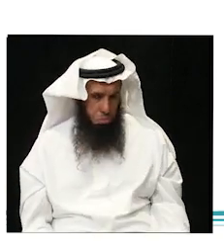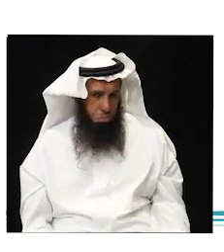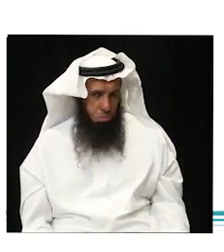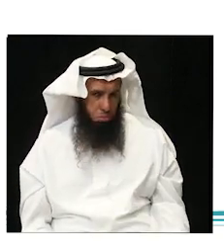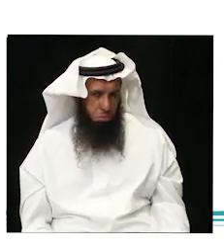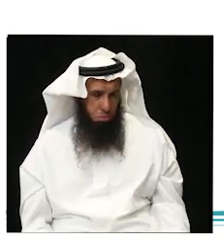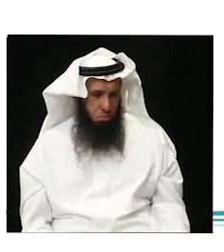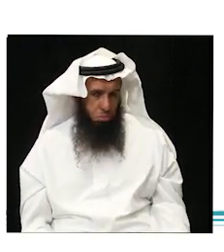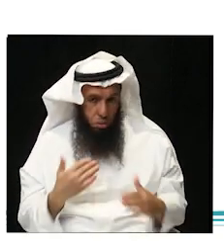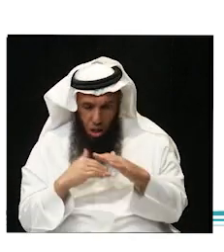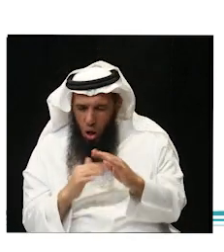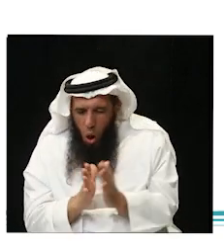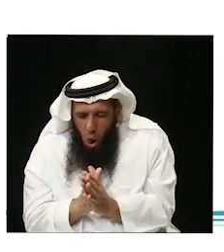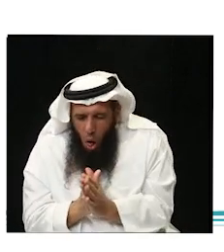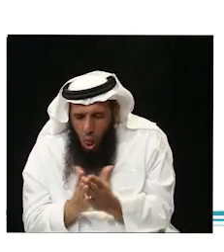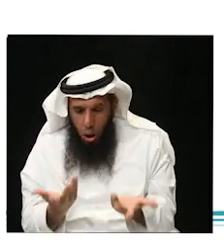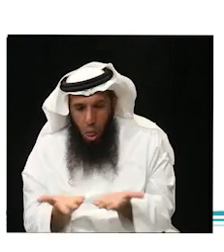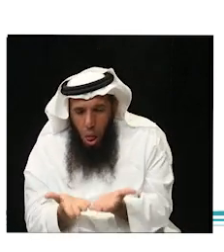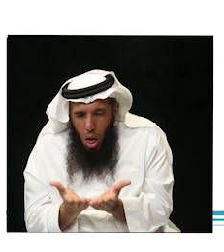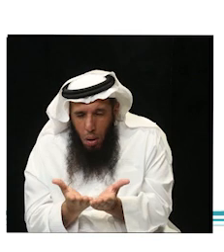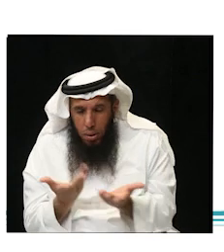عدد أنواع المحبة.